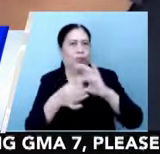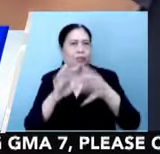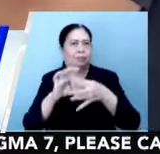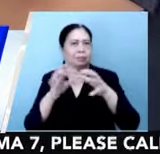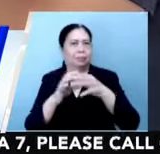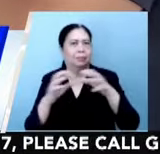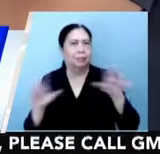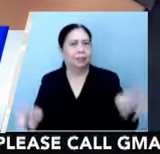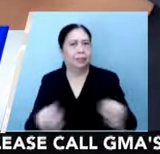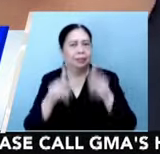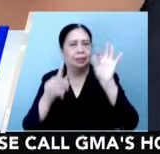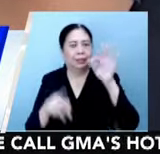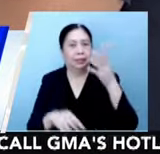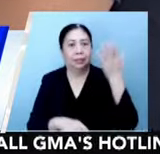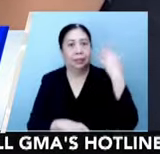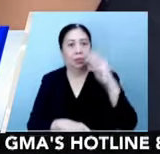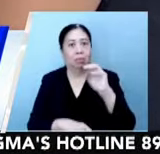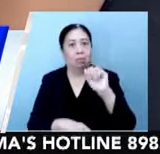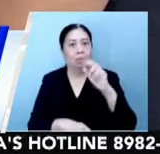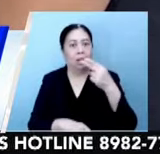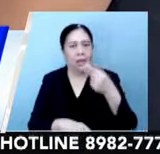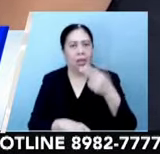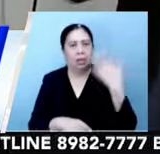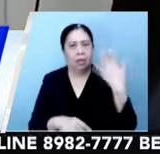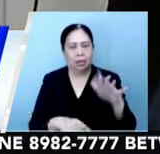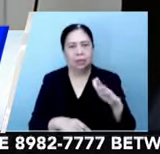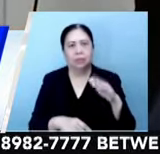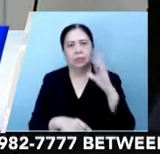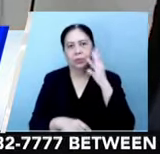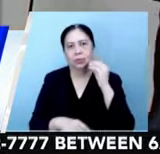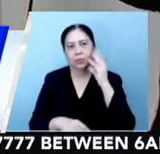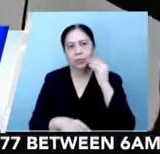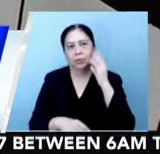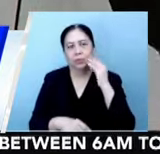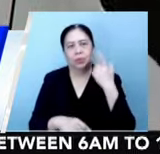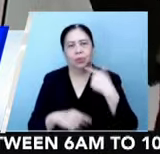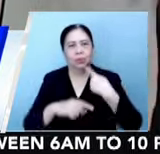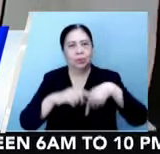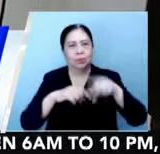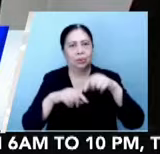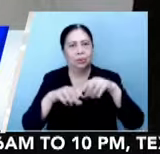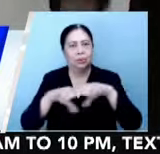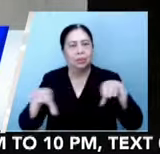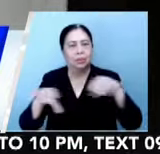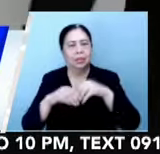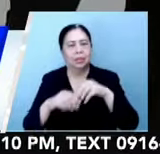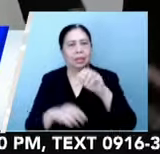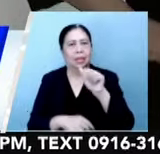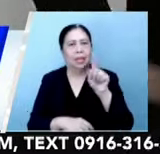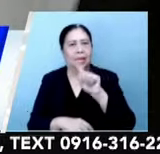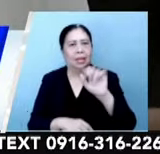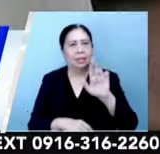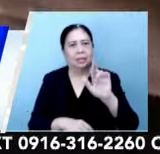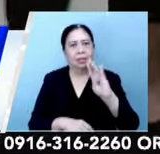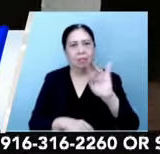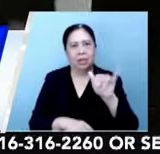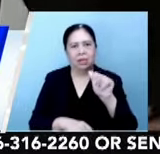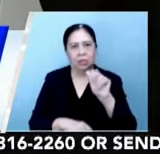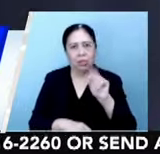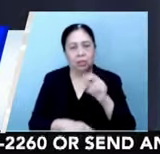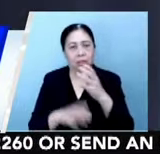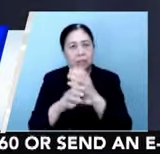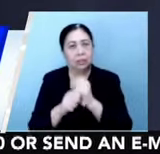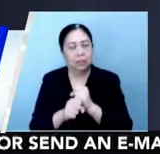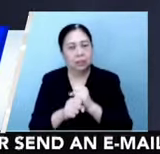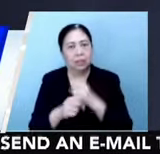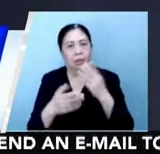sumabak na si Yulo sa FIG Apparatus World Cup Series sa Baku, Azerbaijan, kung saan nakakuha siya ng bronze